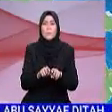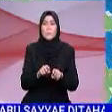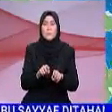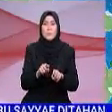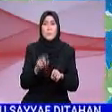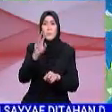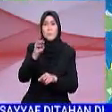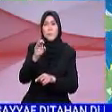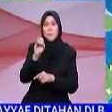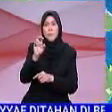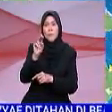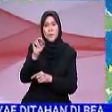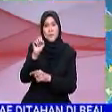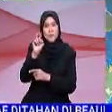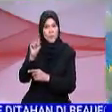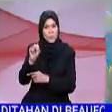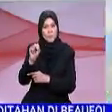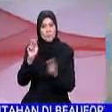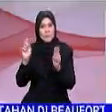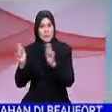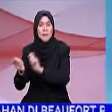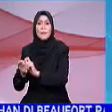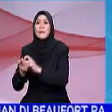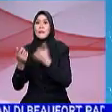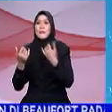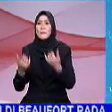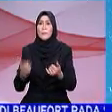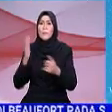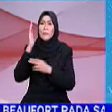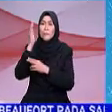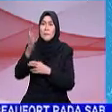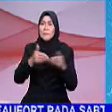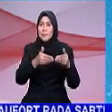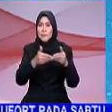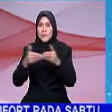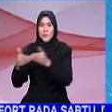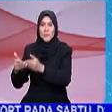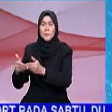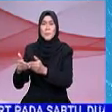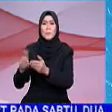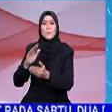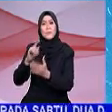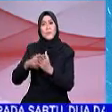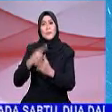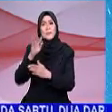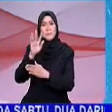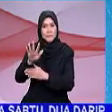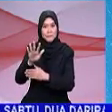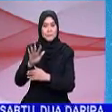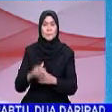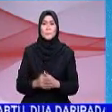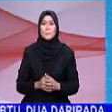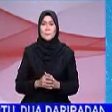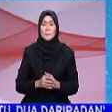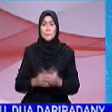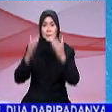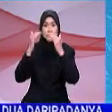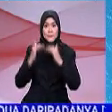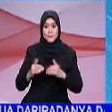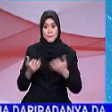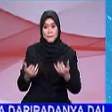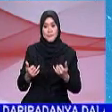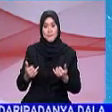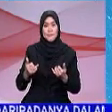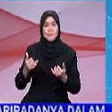pada monsun peralihan dan ianya kita jangkakan akan berlanjutan sehingga ke pertengahan Mei nanti. Dan kita akan beralih ke paparan gambar